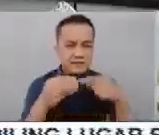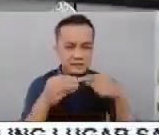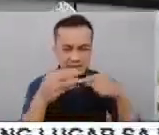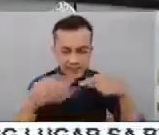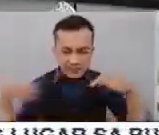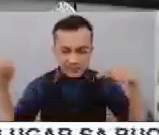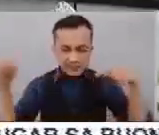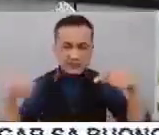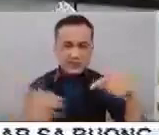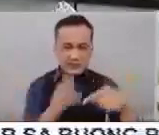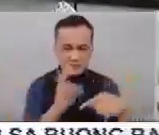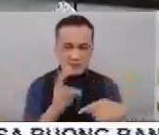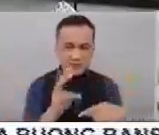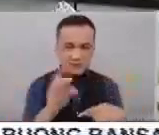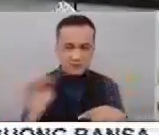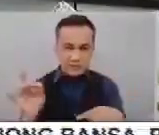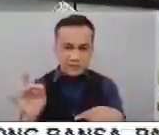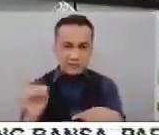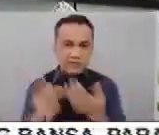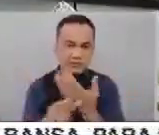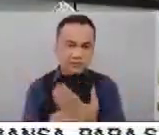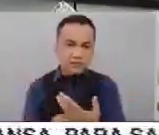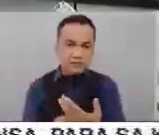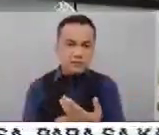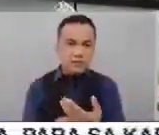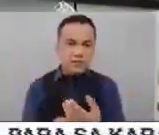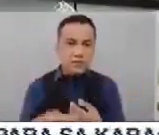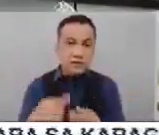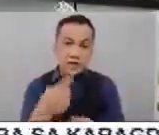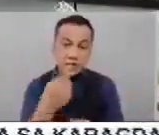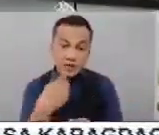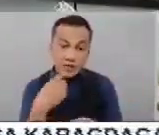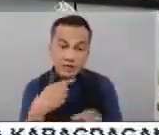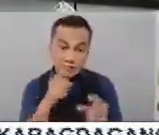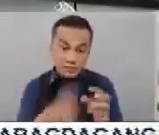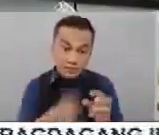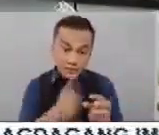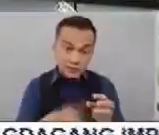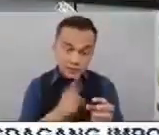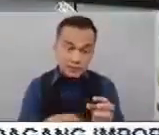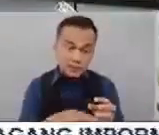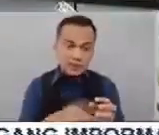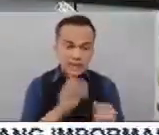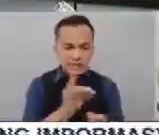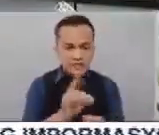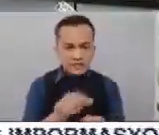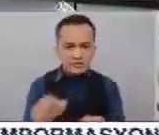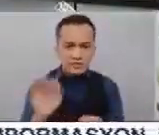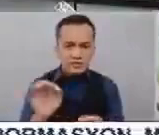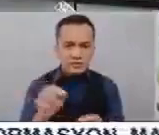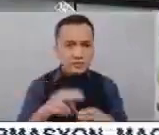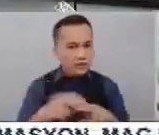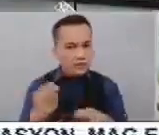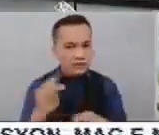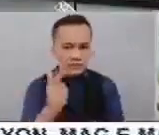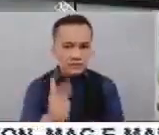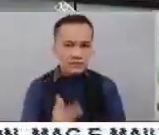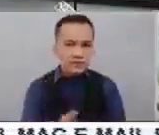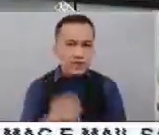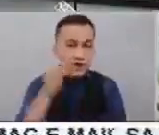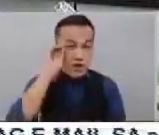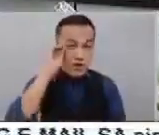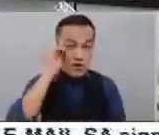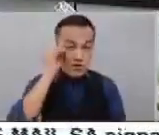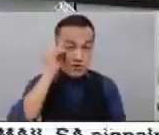ECQ. At kapag naman na isa rin dun sa ambag ng mataas na presyo ng Highland vegetables ay yung mga dumaan nga ng